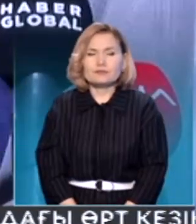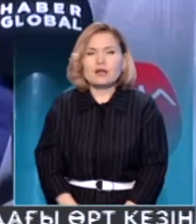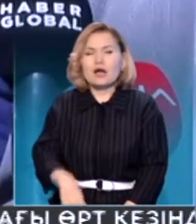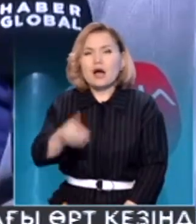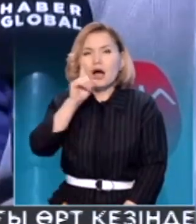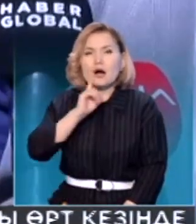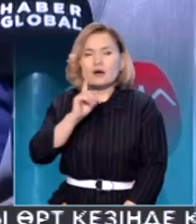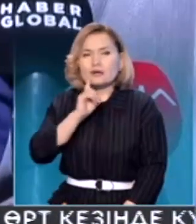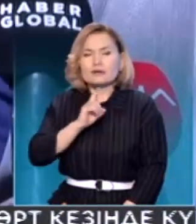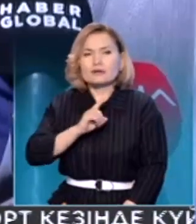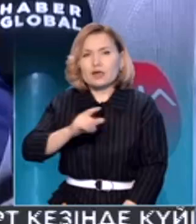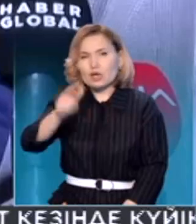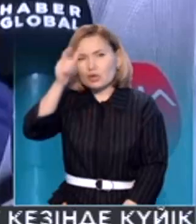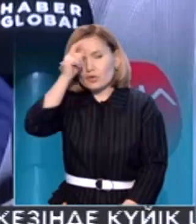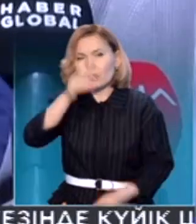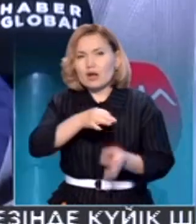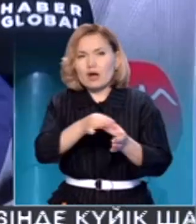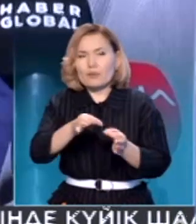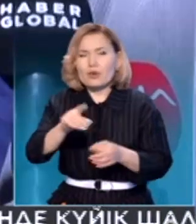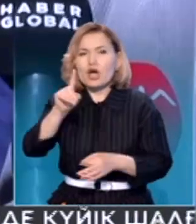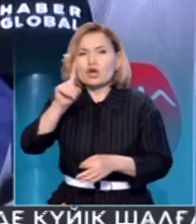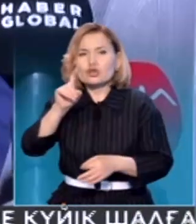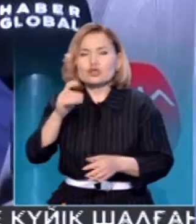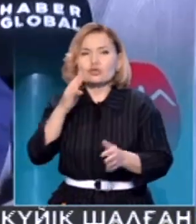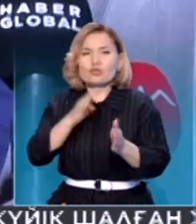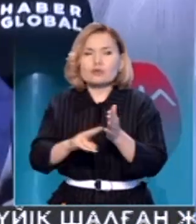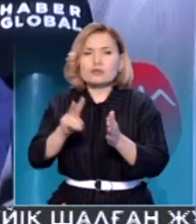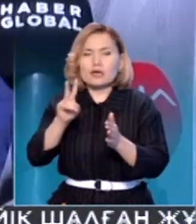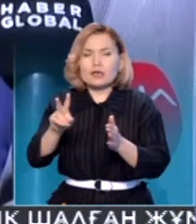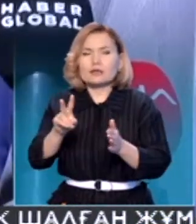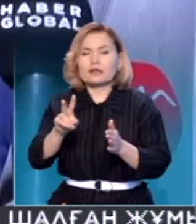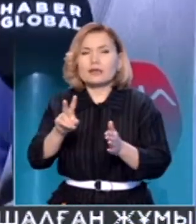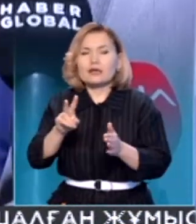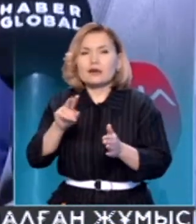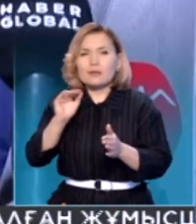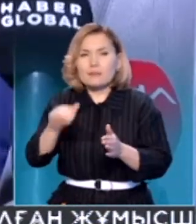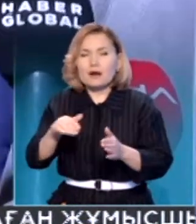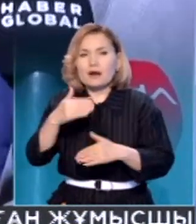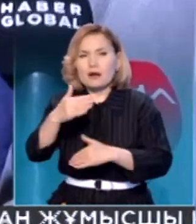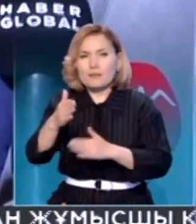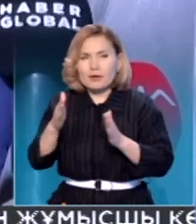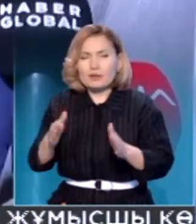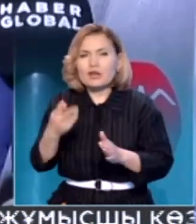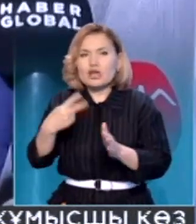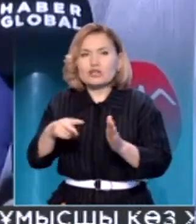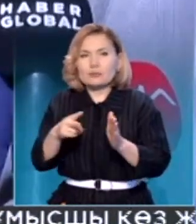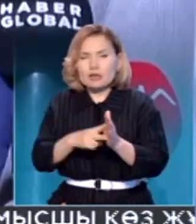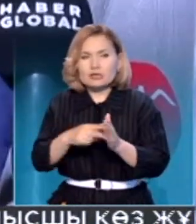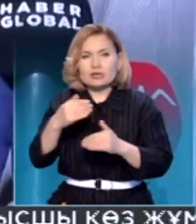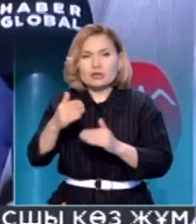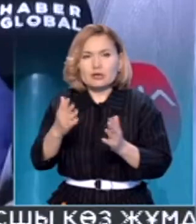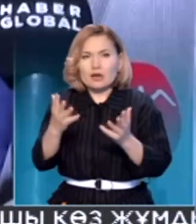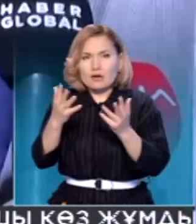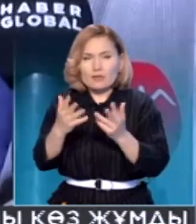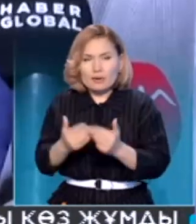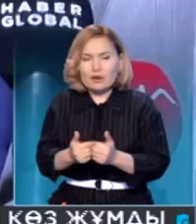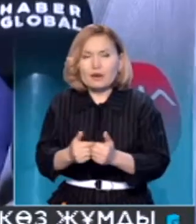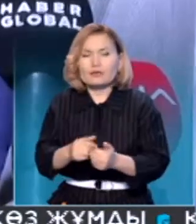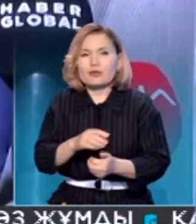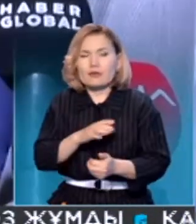Әзірге ел аумағындағы сайлау учаскелерінде 392214 дауыс беру жәшігінің 27-сі ашылған жоқ. Ал шетелден